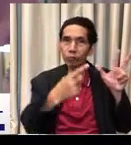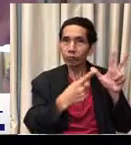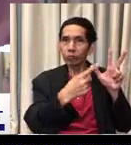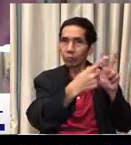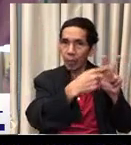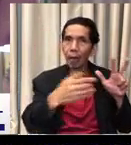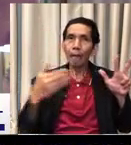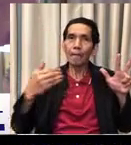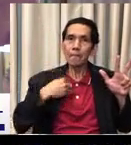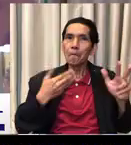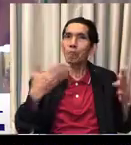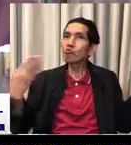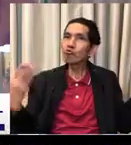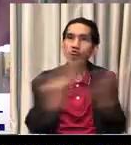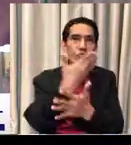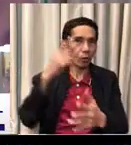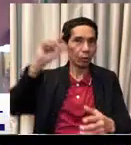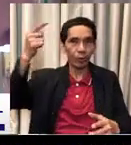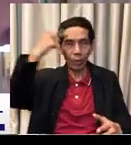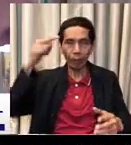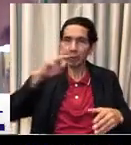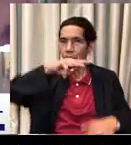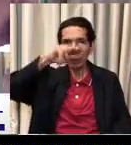May bagong gobyerno ng Maynila.